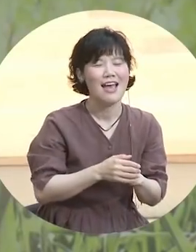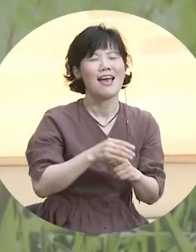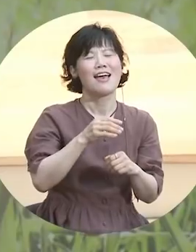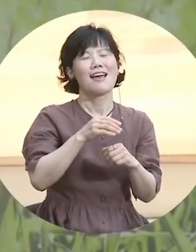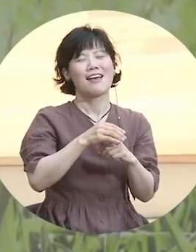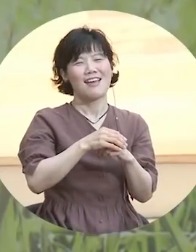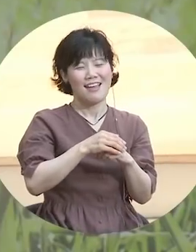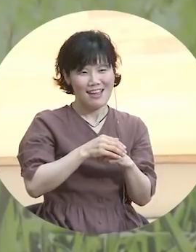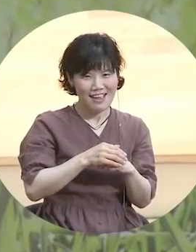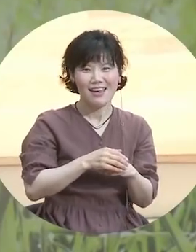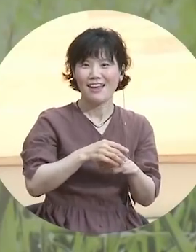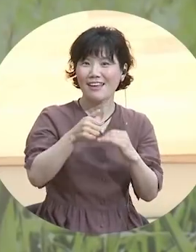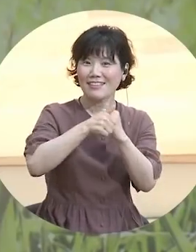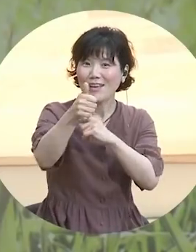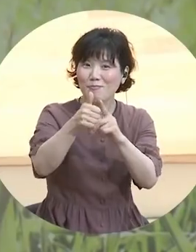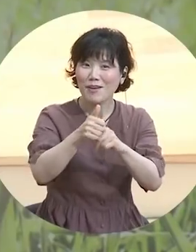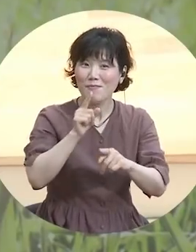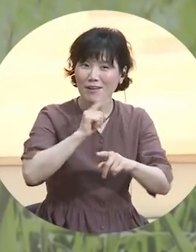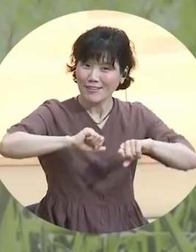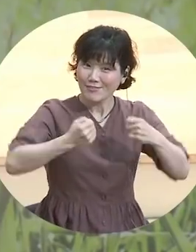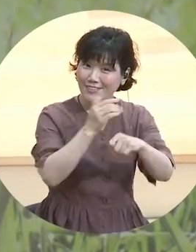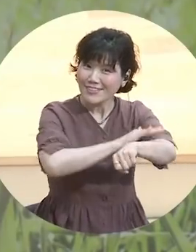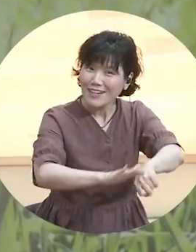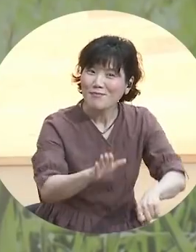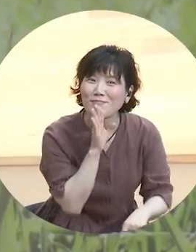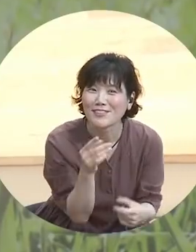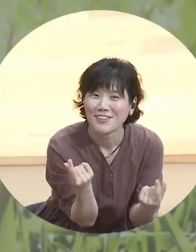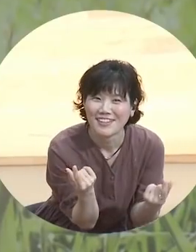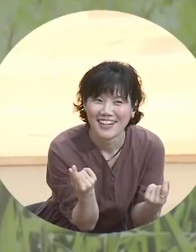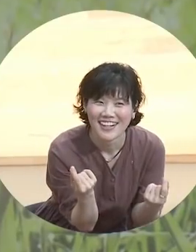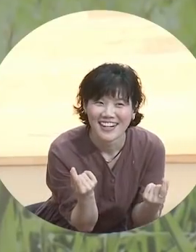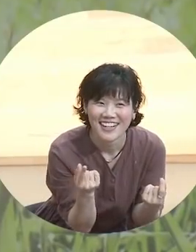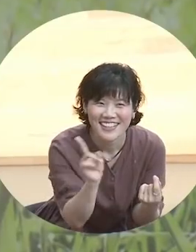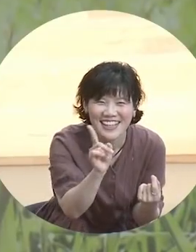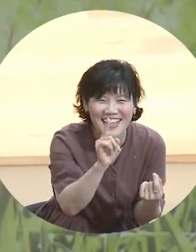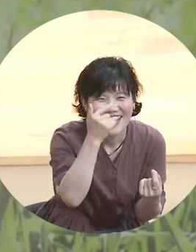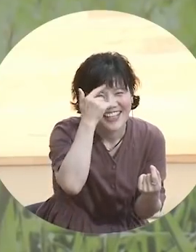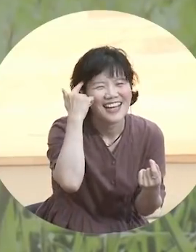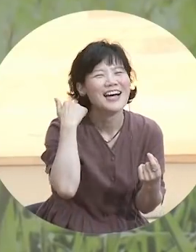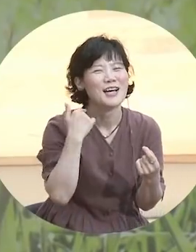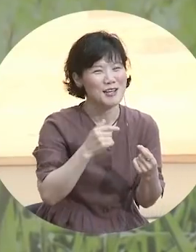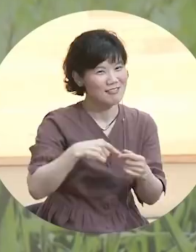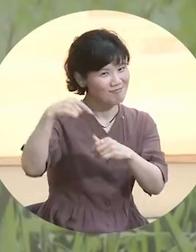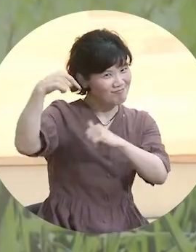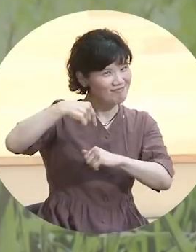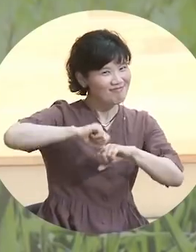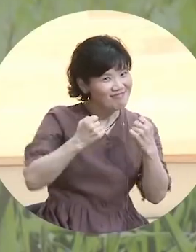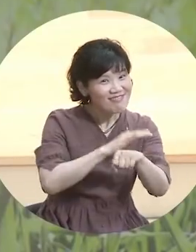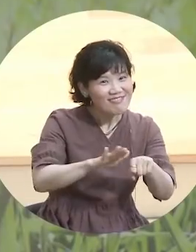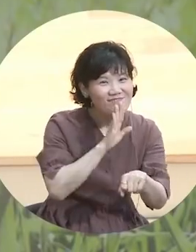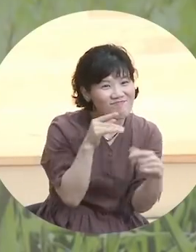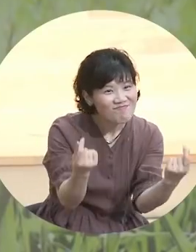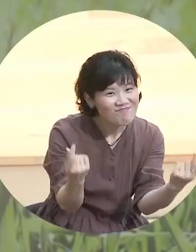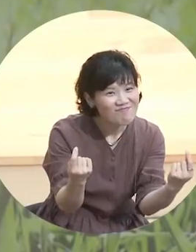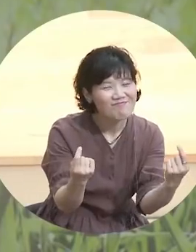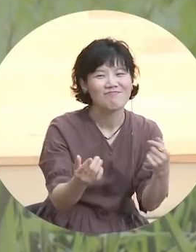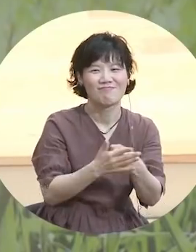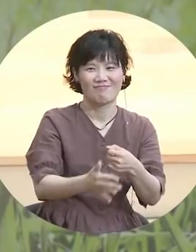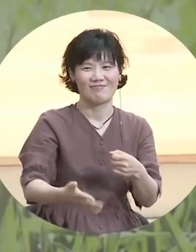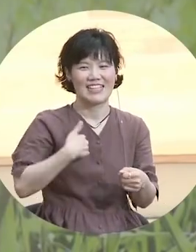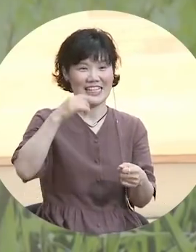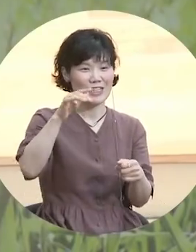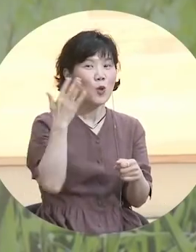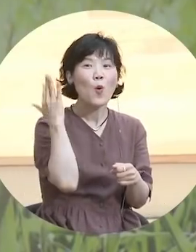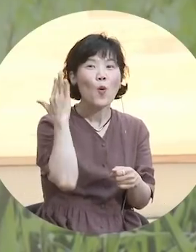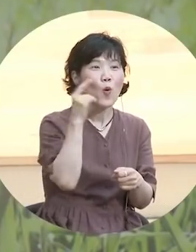이분이 말씀대로 적용을 한 겁니까 안 한 겁니까? 남편이? 하긴 한 거죠, 그죠? 요 근래